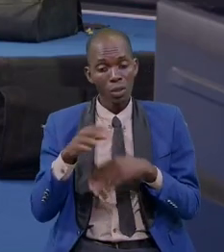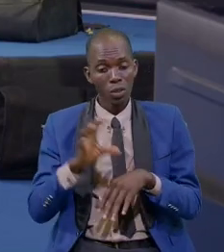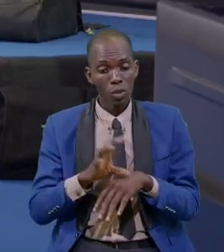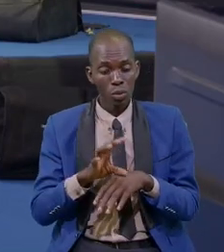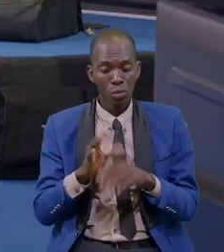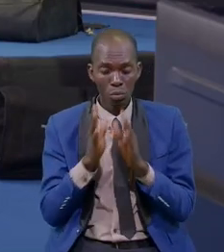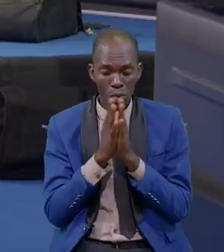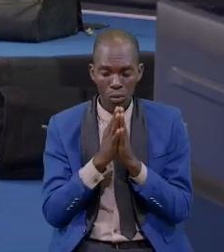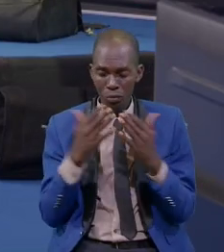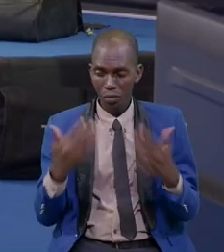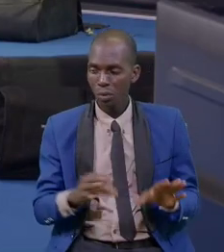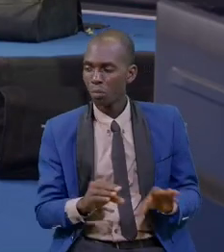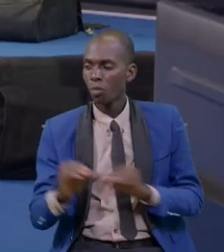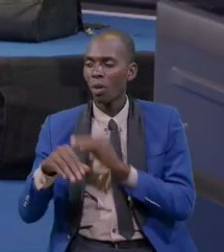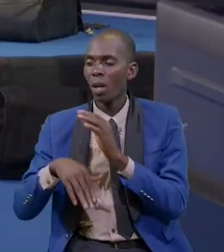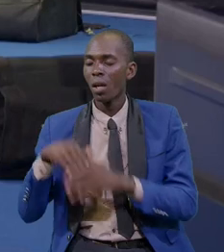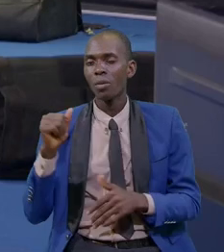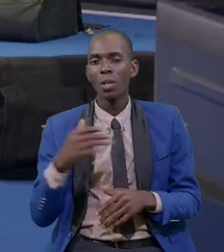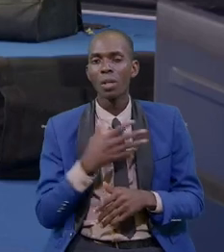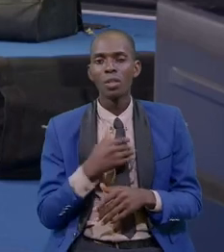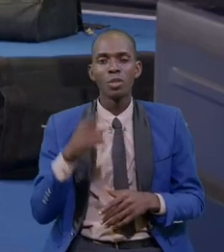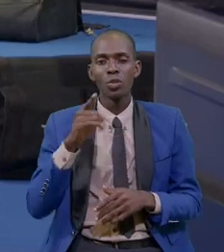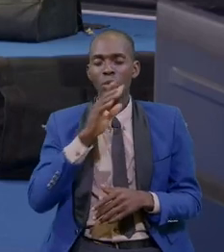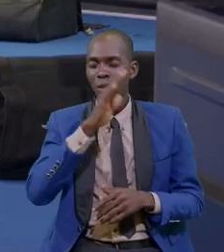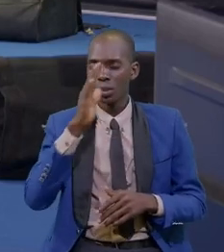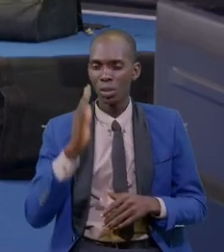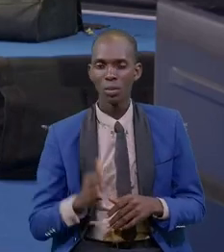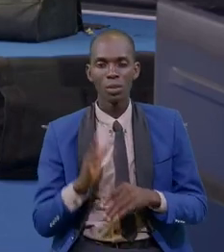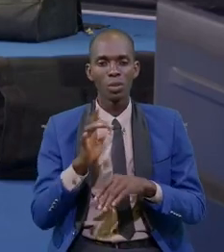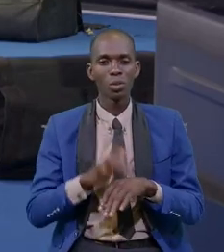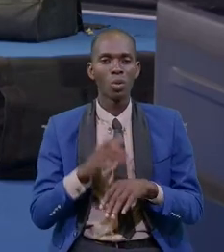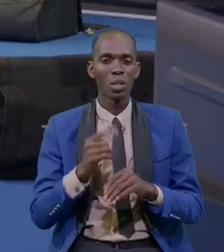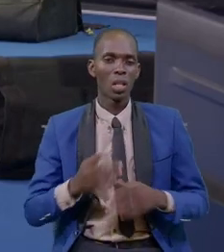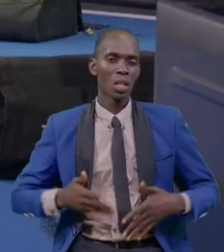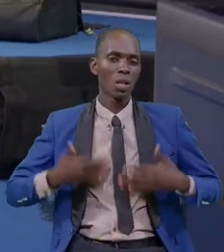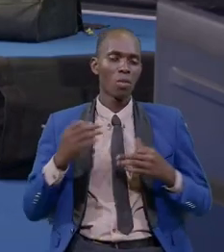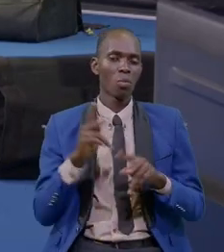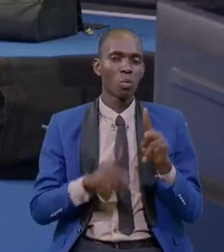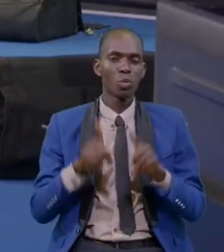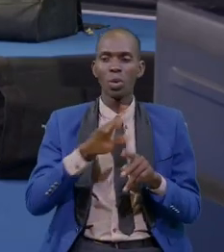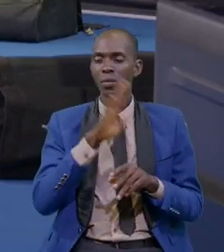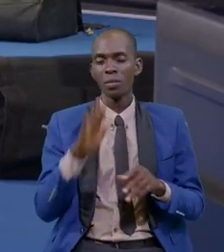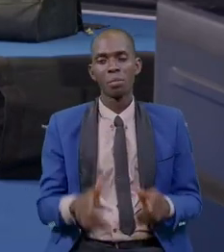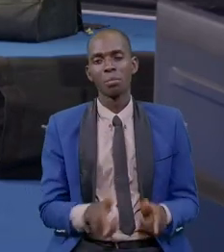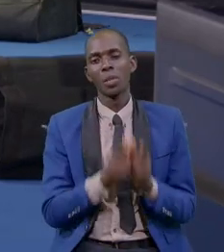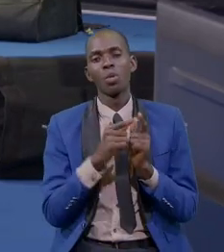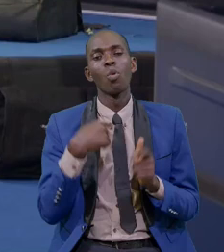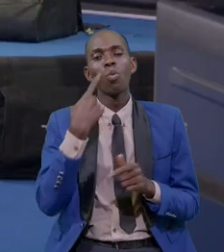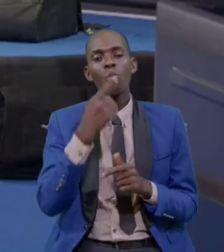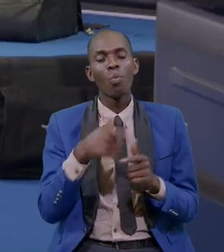vous sortez. J'ai d'autres choses à faire. Et vous ne touchez jamais la vie des gens que vous n'avez jamais rencontré. Qui est mon voisin?